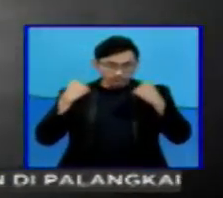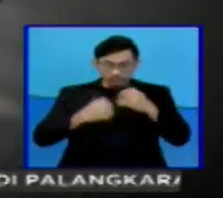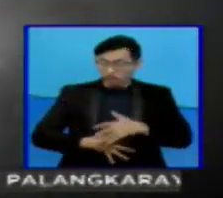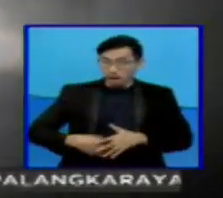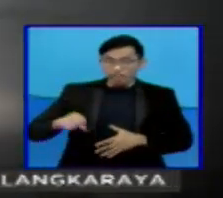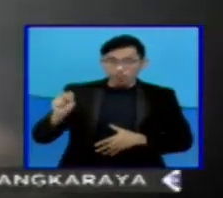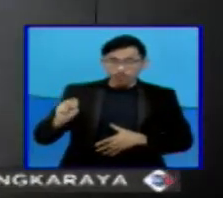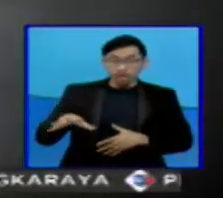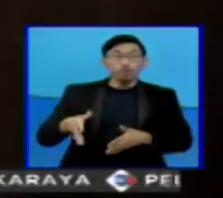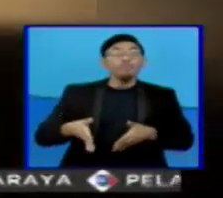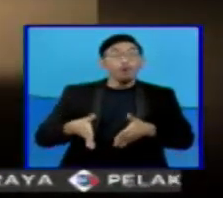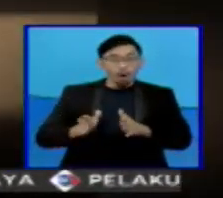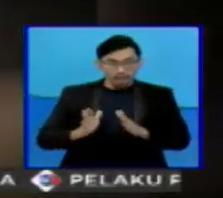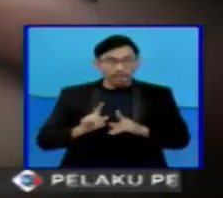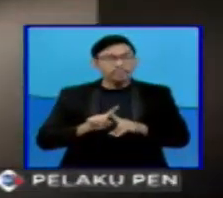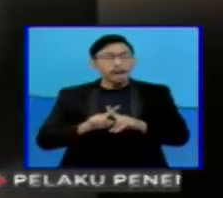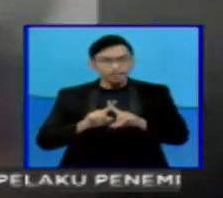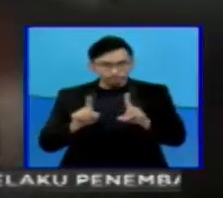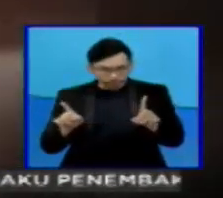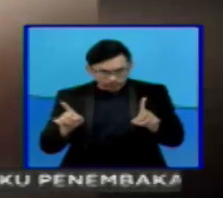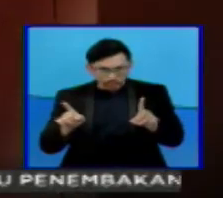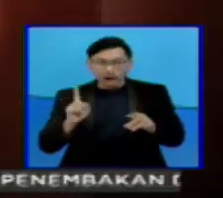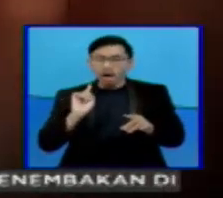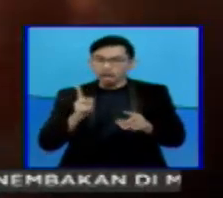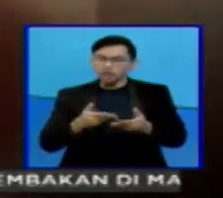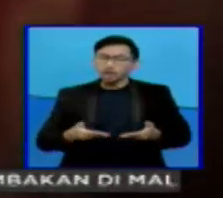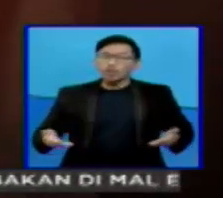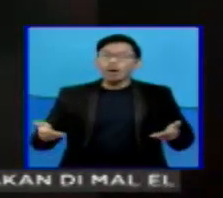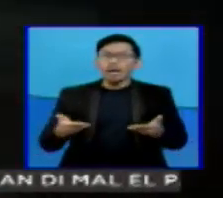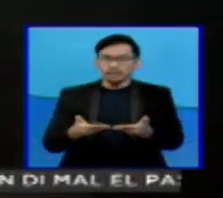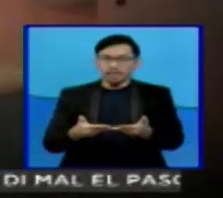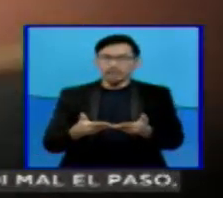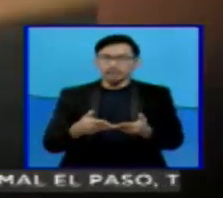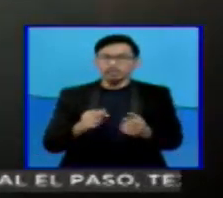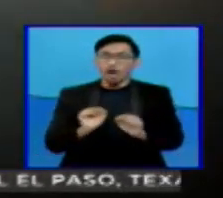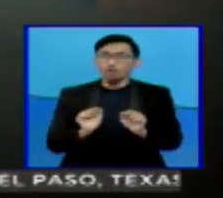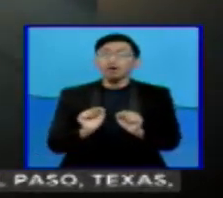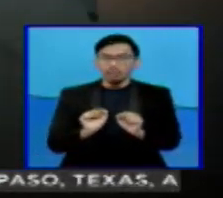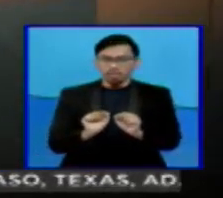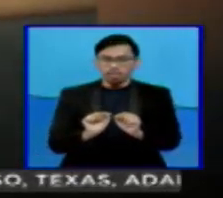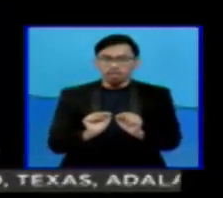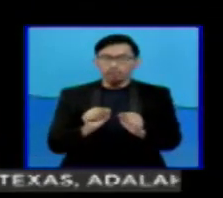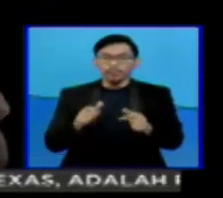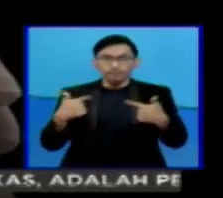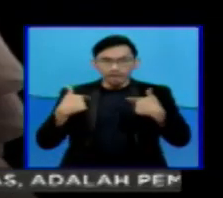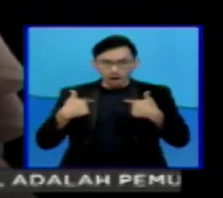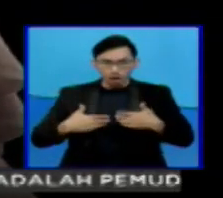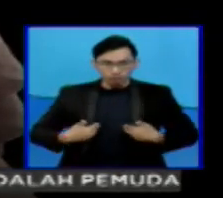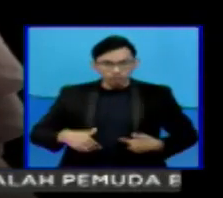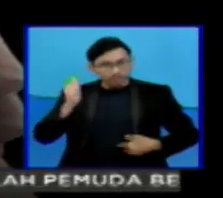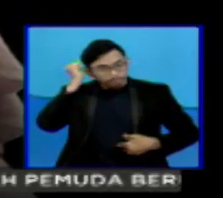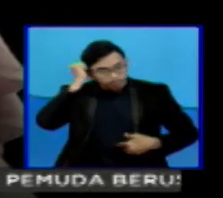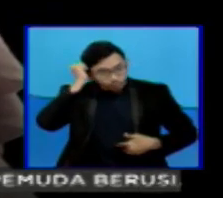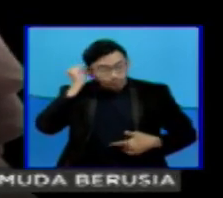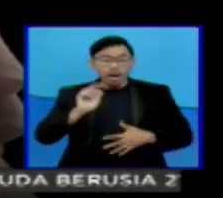dengan pengecualian. Terdapat indikasi kedaruratan medis yang mengancam nyawa ibu atau janin dan bagi korban perkosaan.